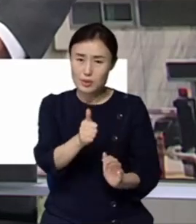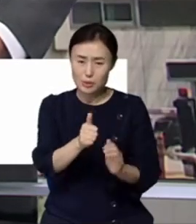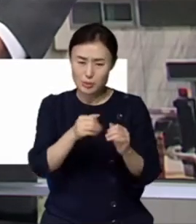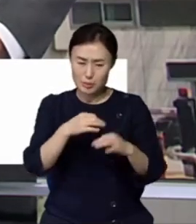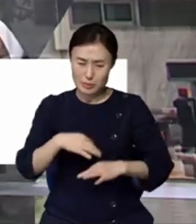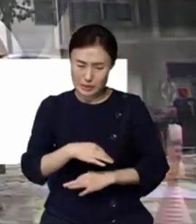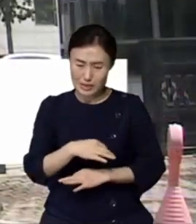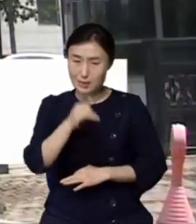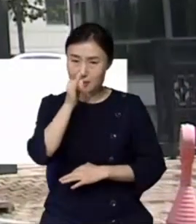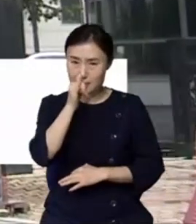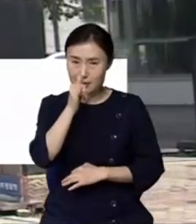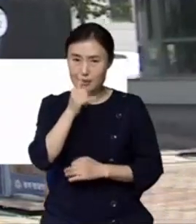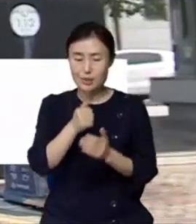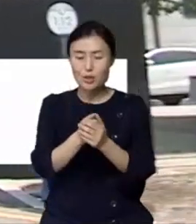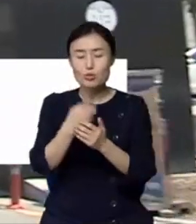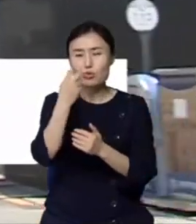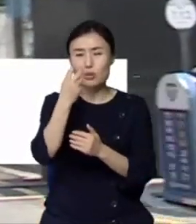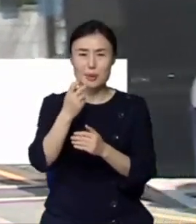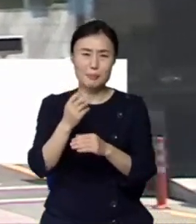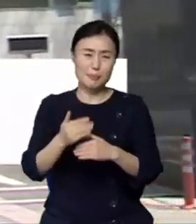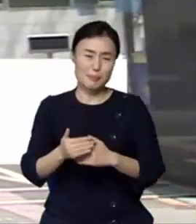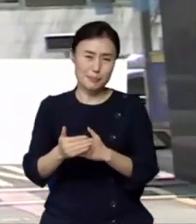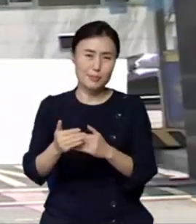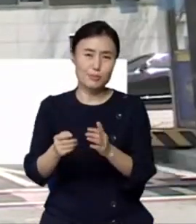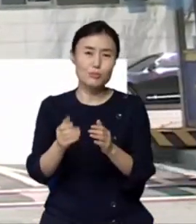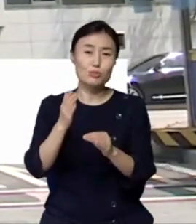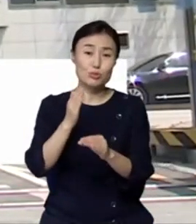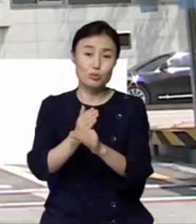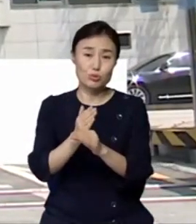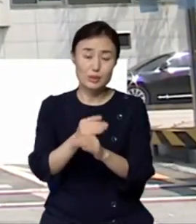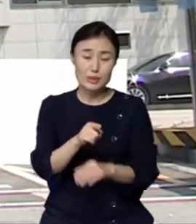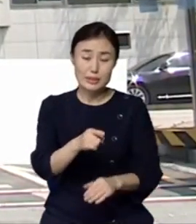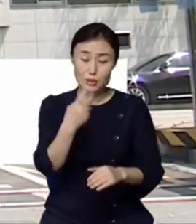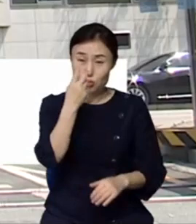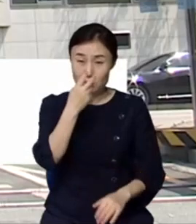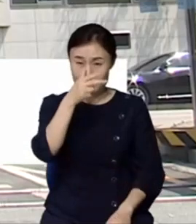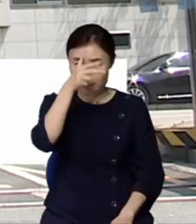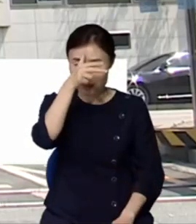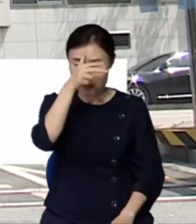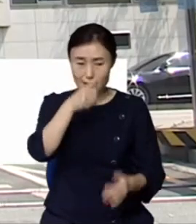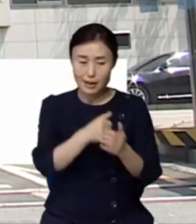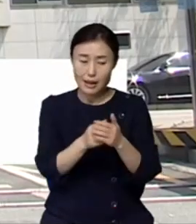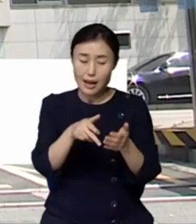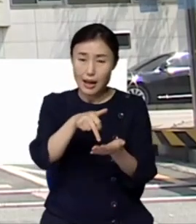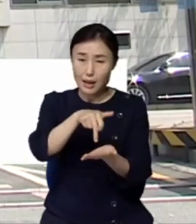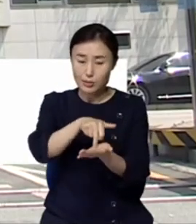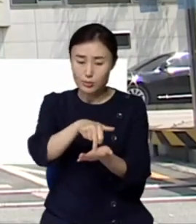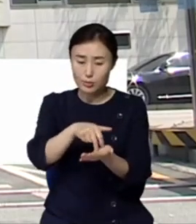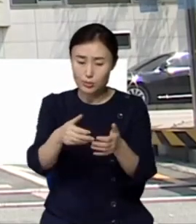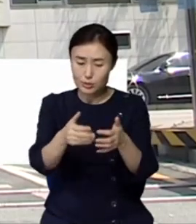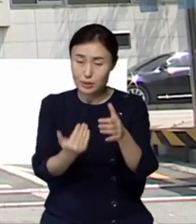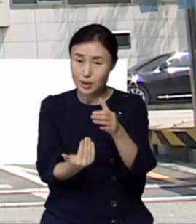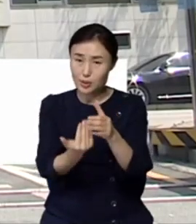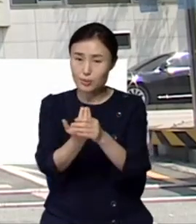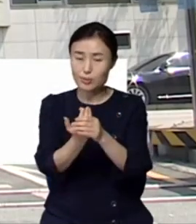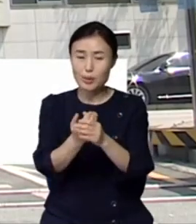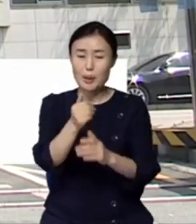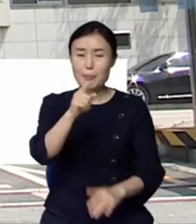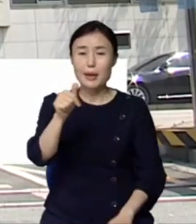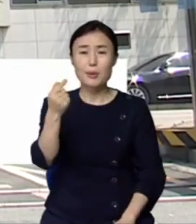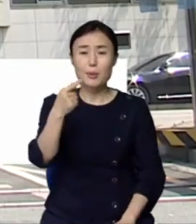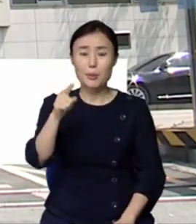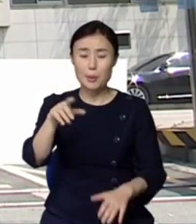내고 있습니다. 광주경찰청 반부패경제범죄수사대는 광주학동 4구역 백화마을 내에 있는